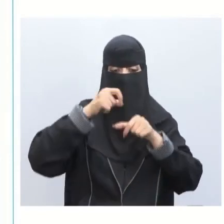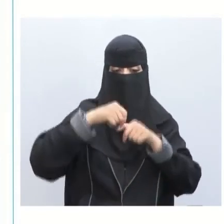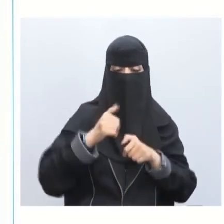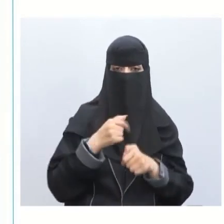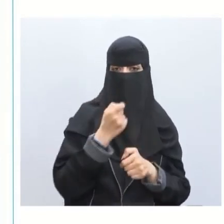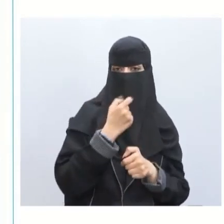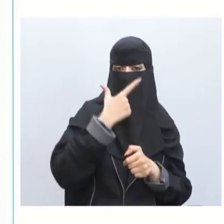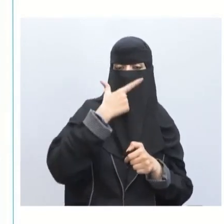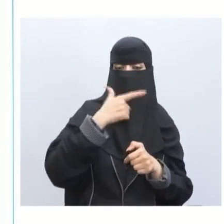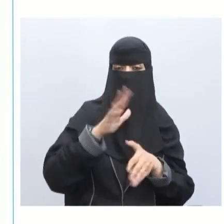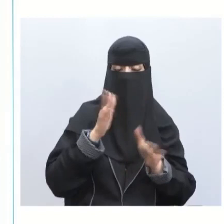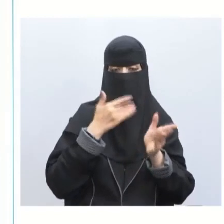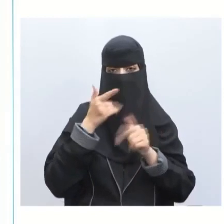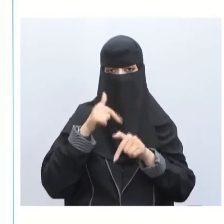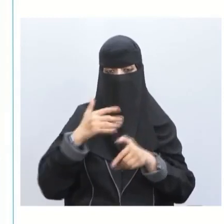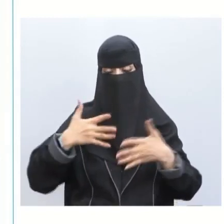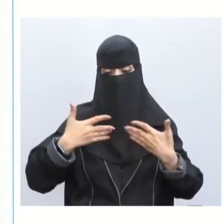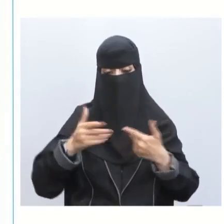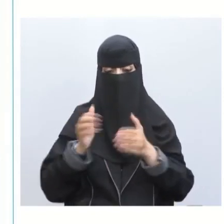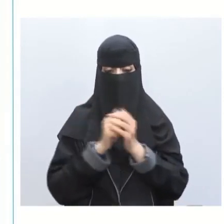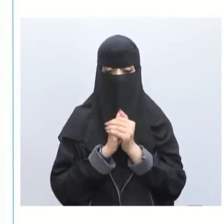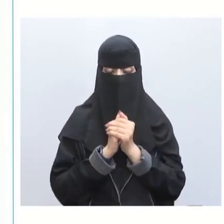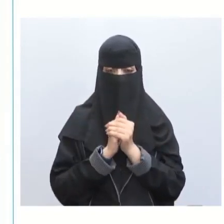والرغبه في الضحك